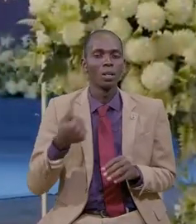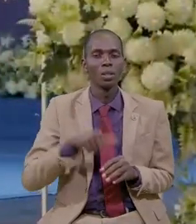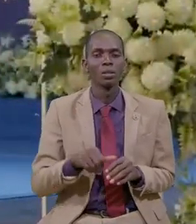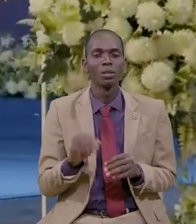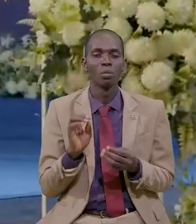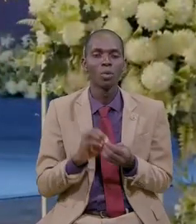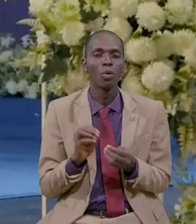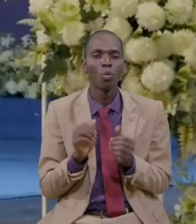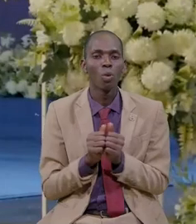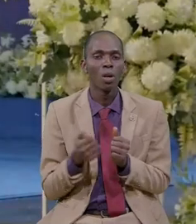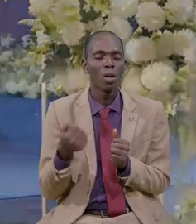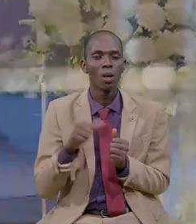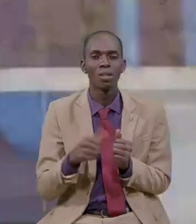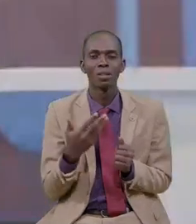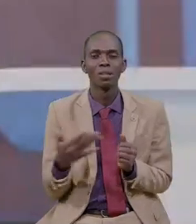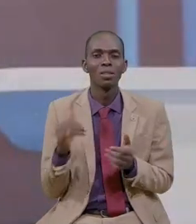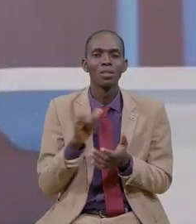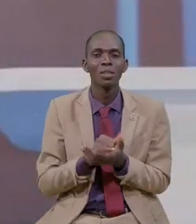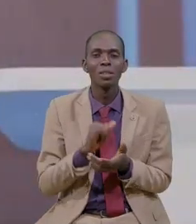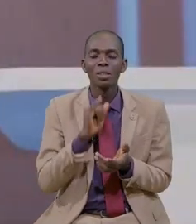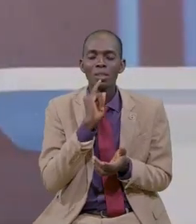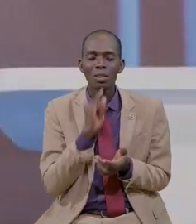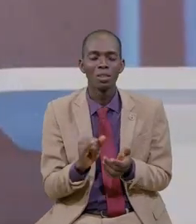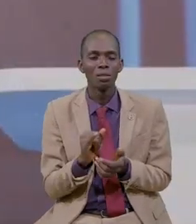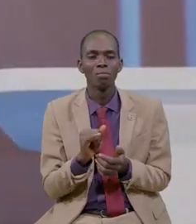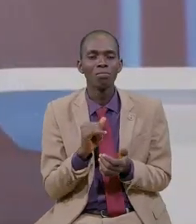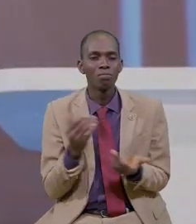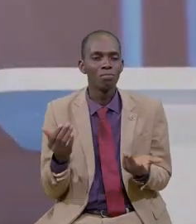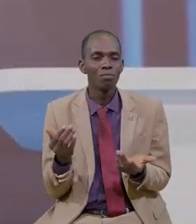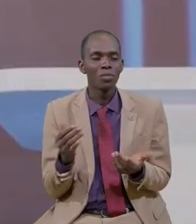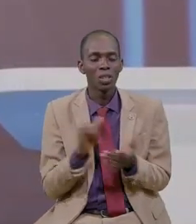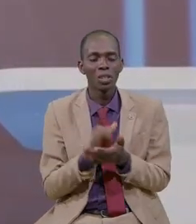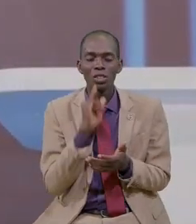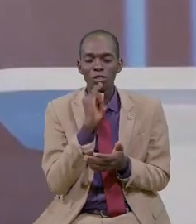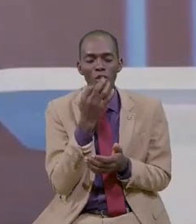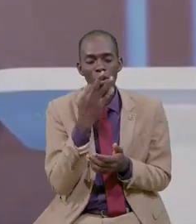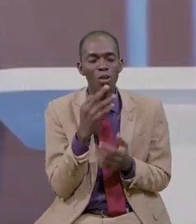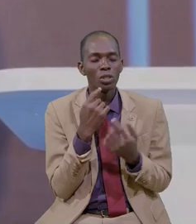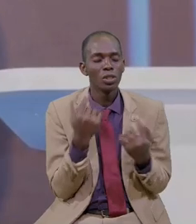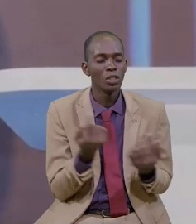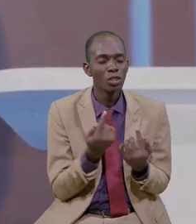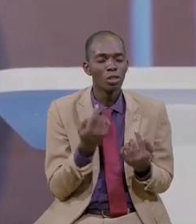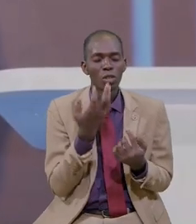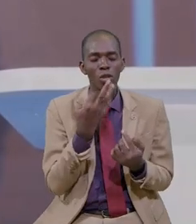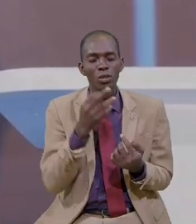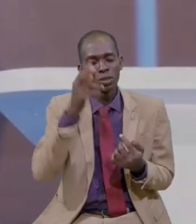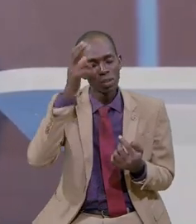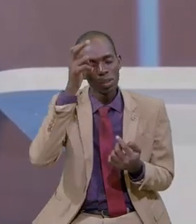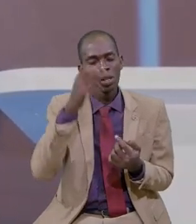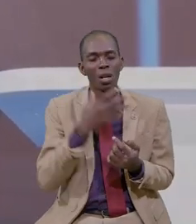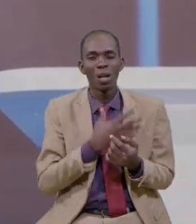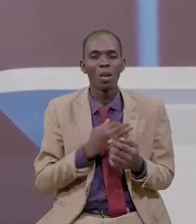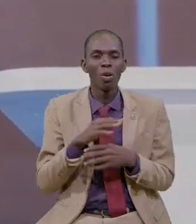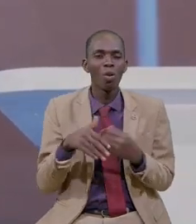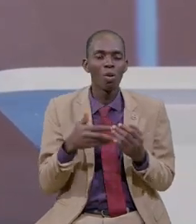dans ces choses qui est du péché, de Satan et de toutes les